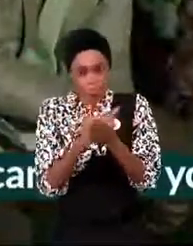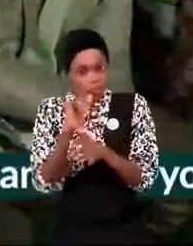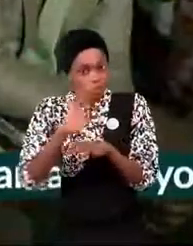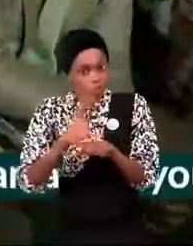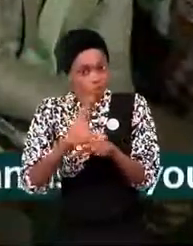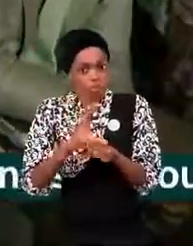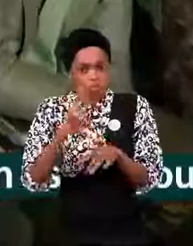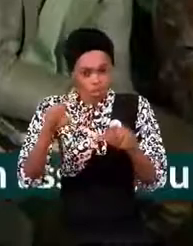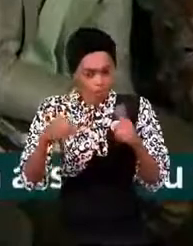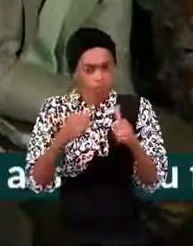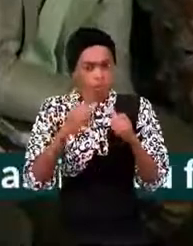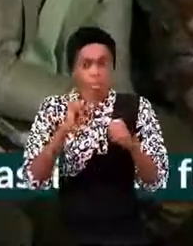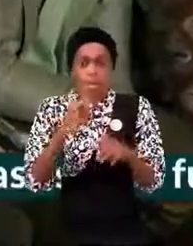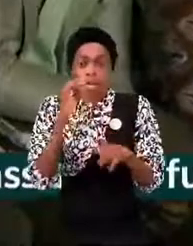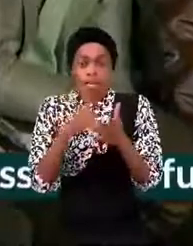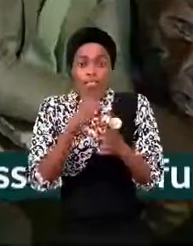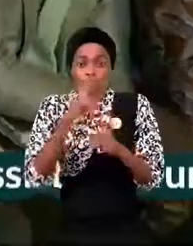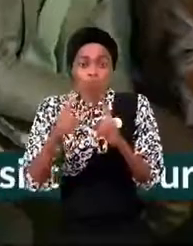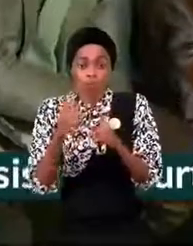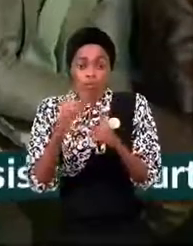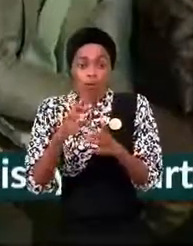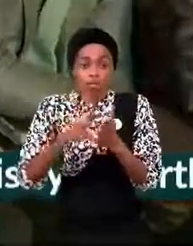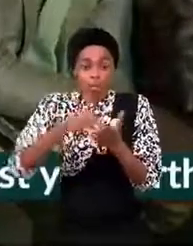aura des miracles en grand nombre.